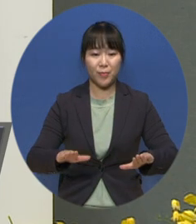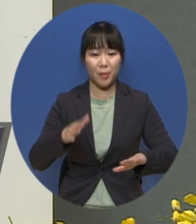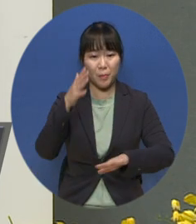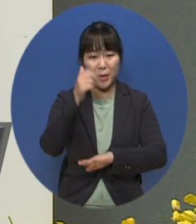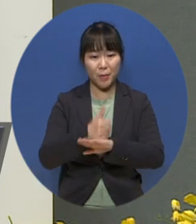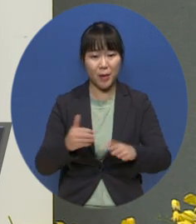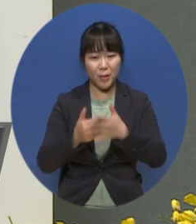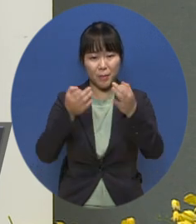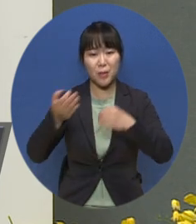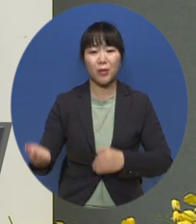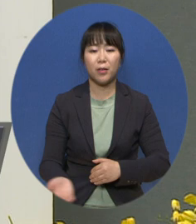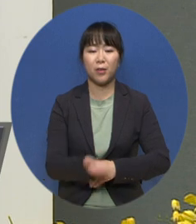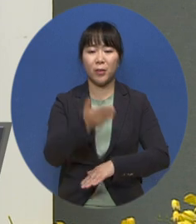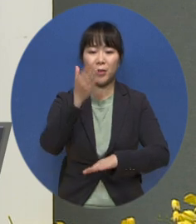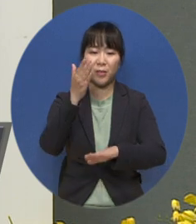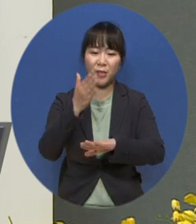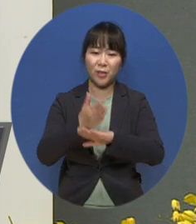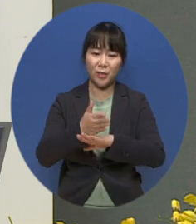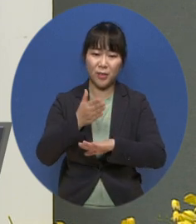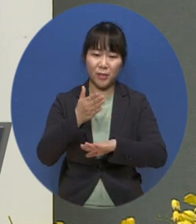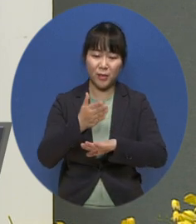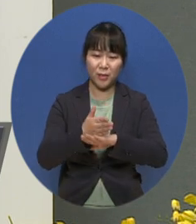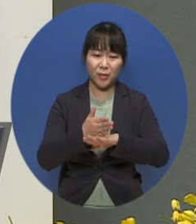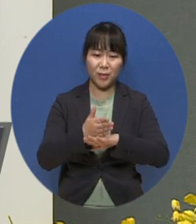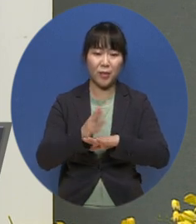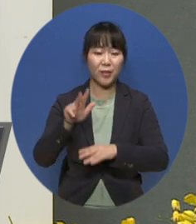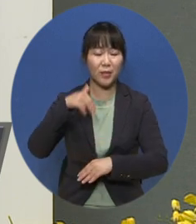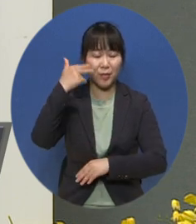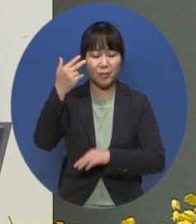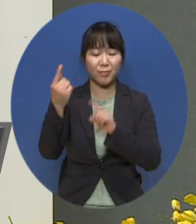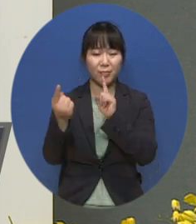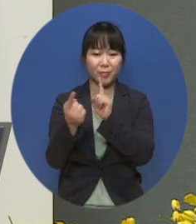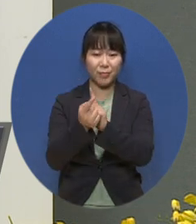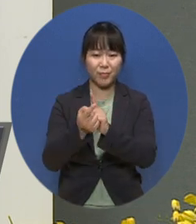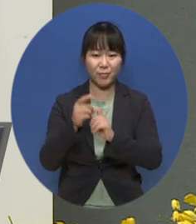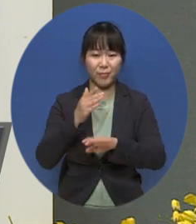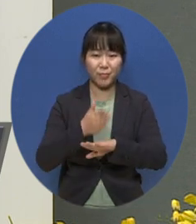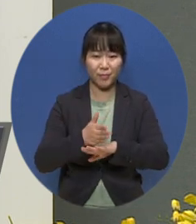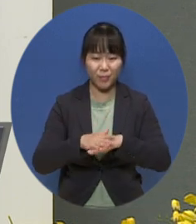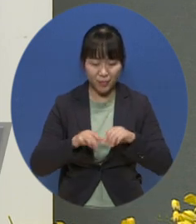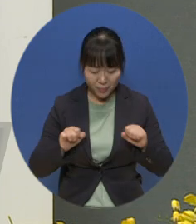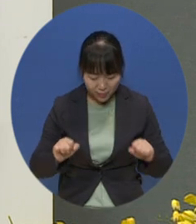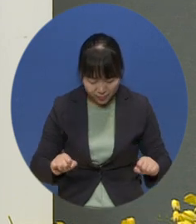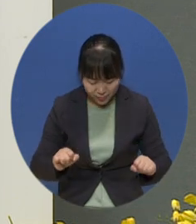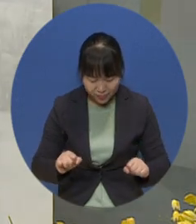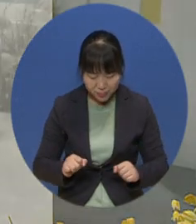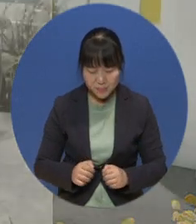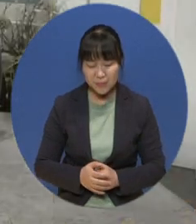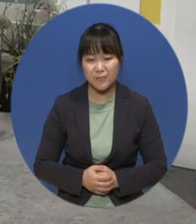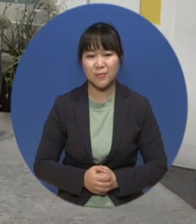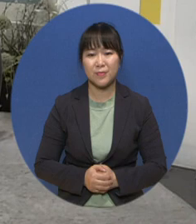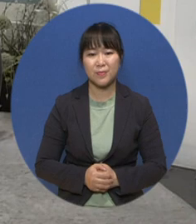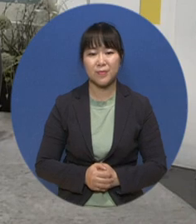시정 해주신 여러분 대단히 감사합니다 다음주에 뵙겠습니다 고맙습니다